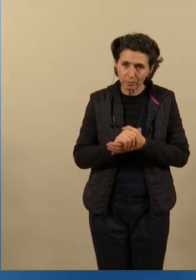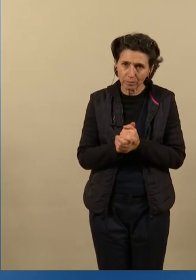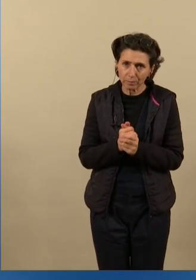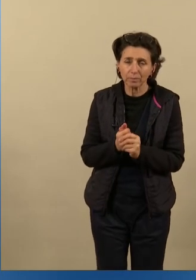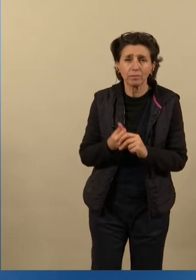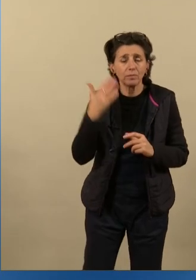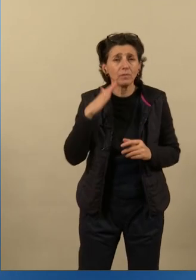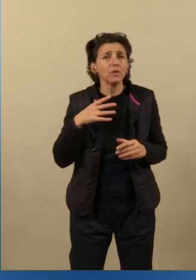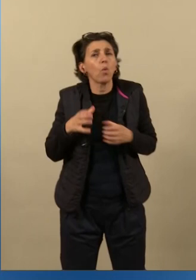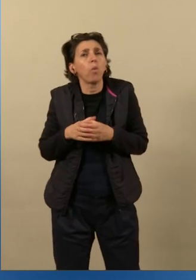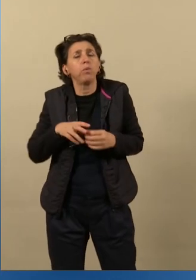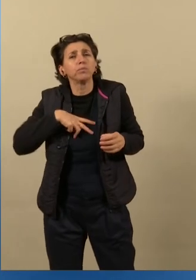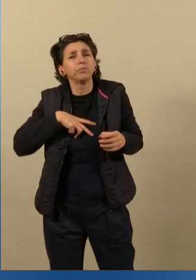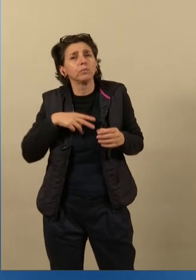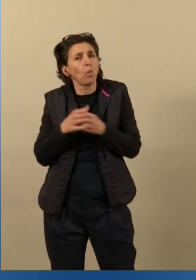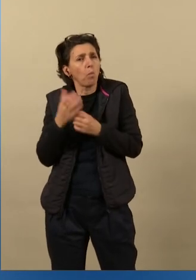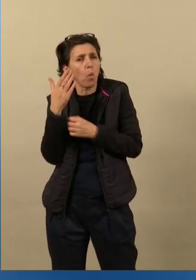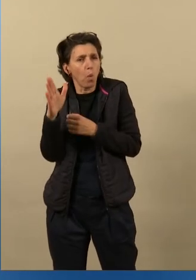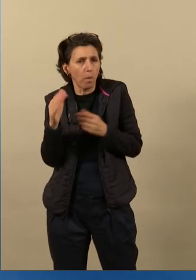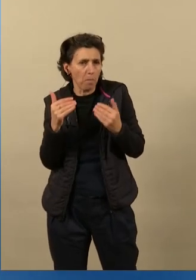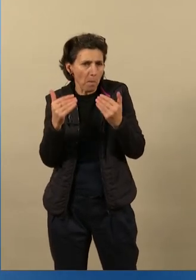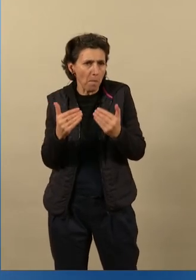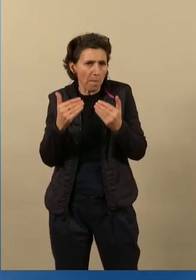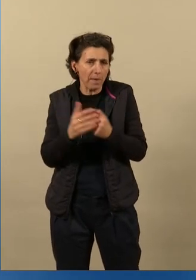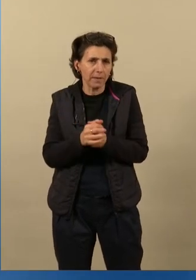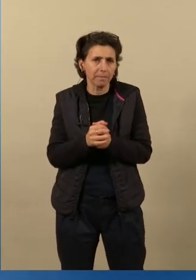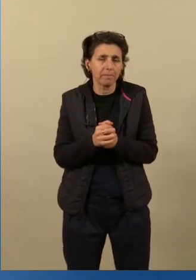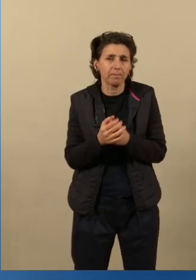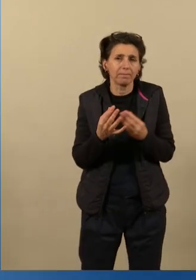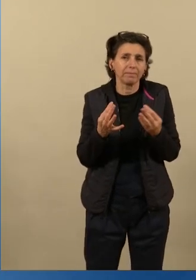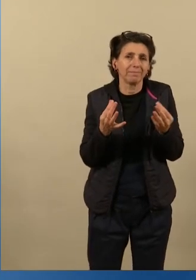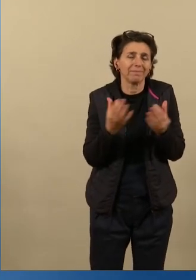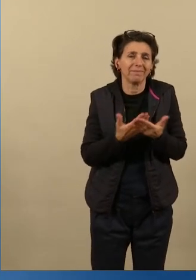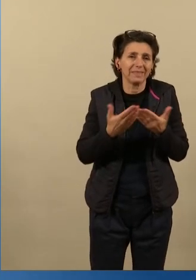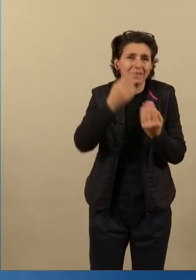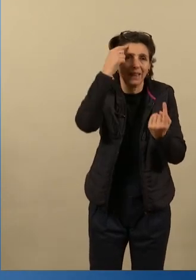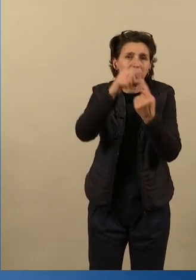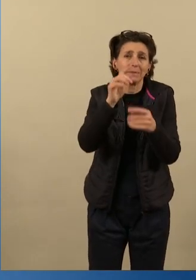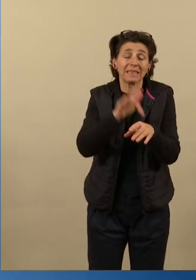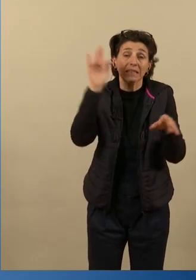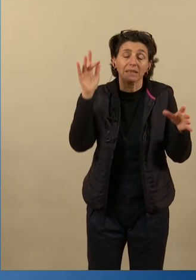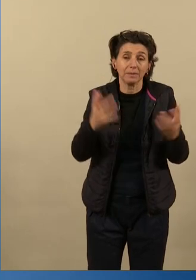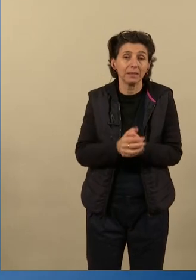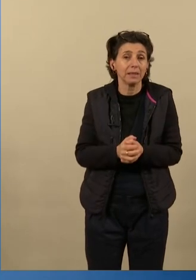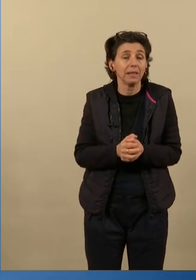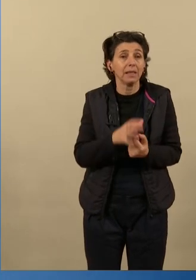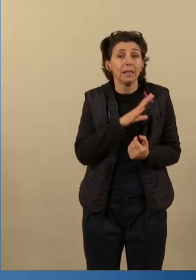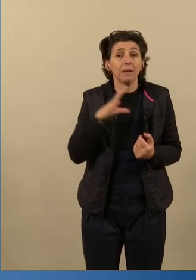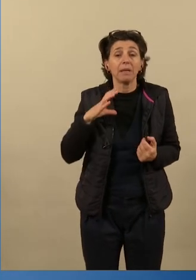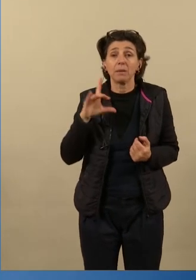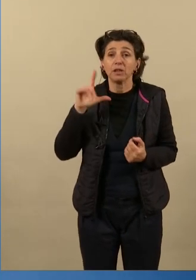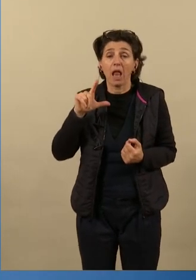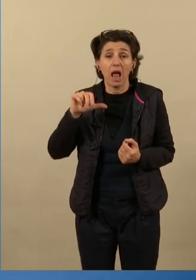groupes j'imagine cette question est très sensible Émilie Chala l'a dit aussi en introduction